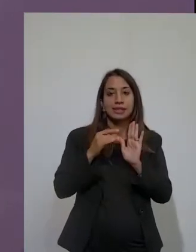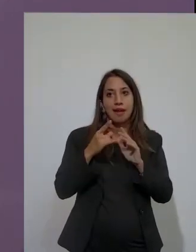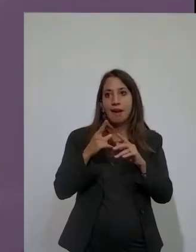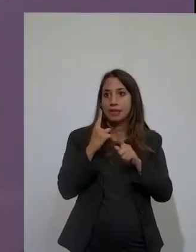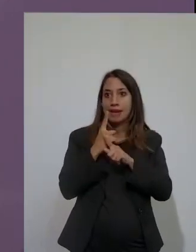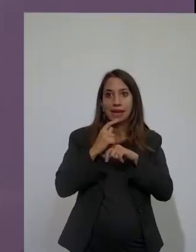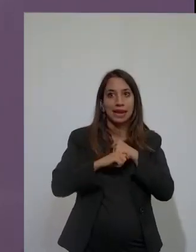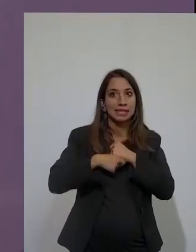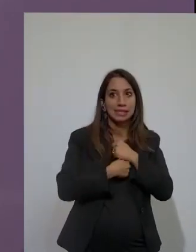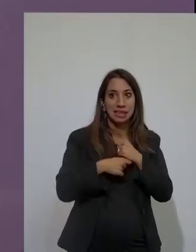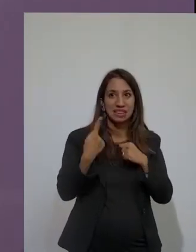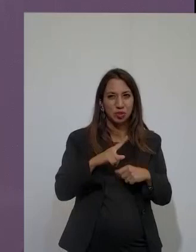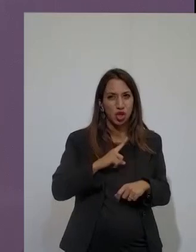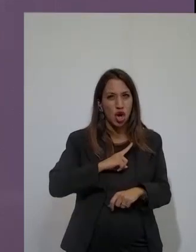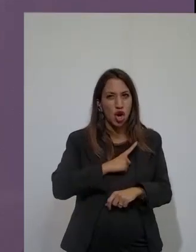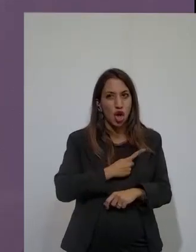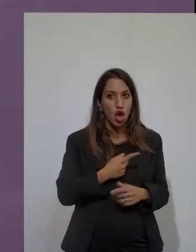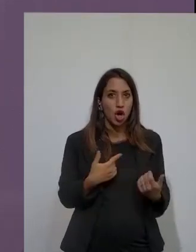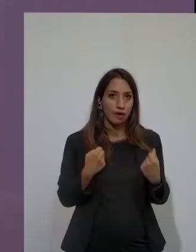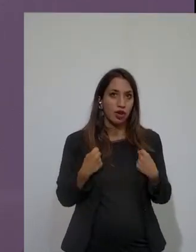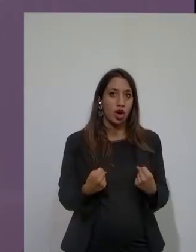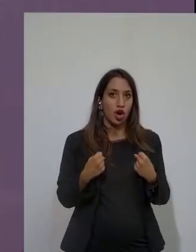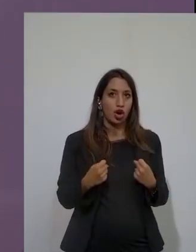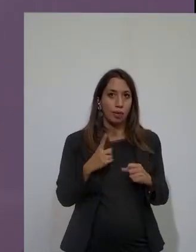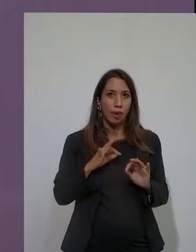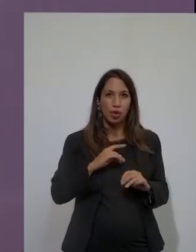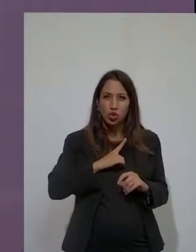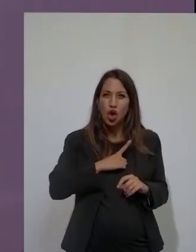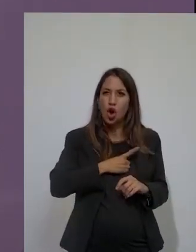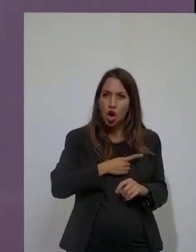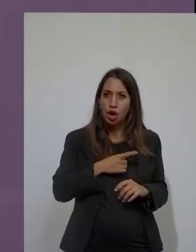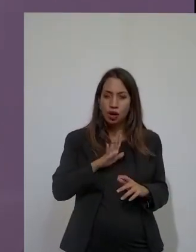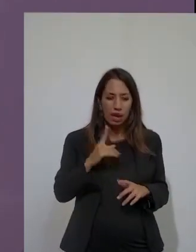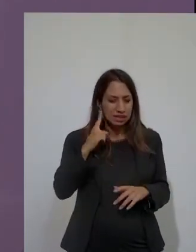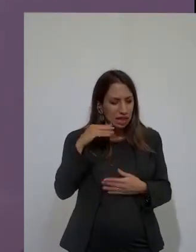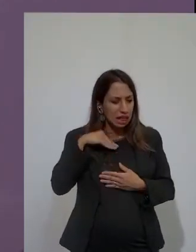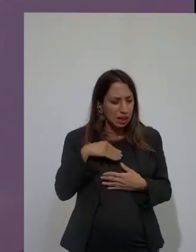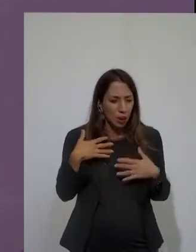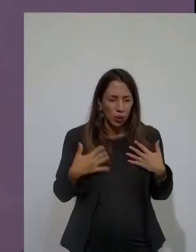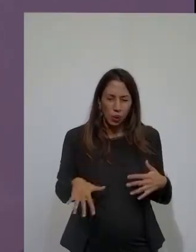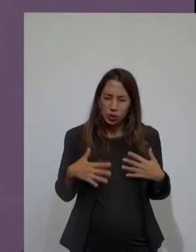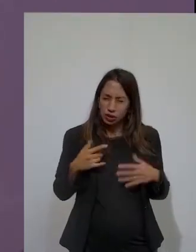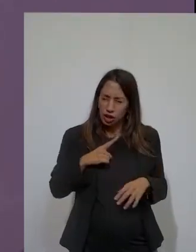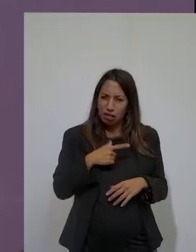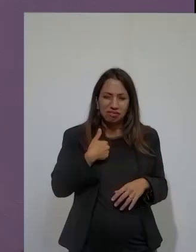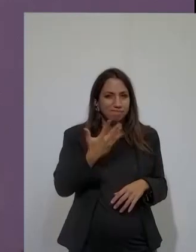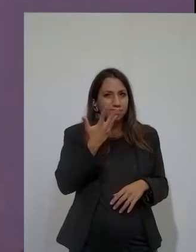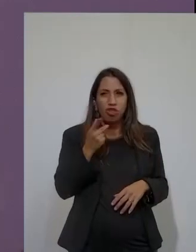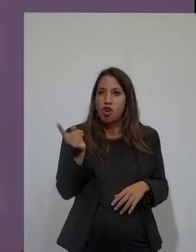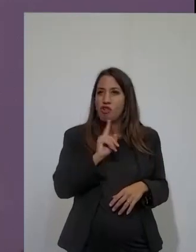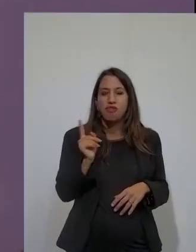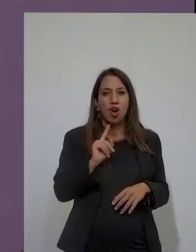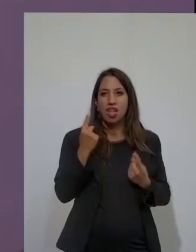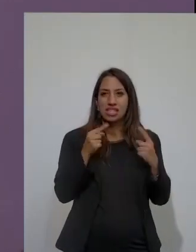un dolore enorme. Parlo di dolore quasi fisico, proprio perché non vorremmo mai arrivare a